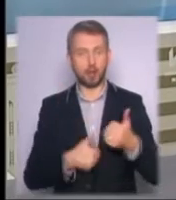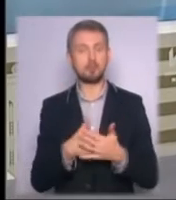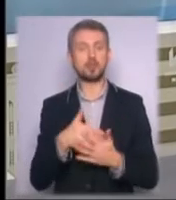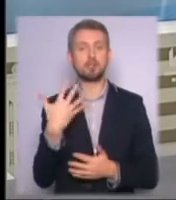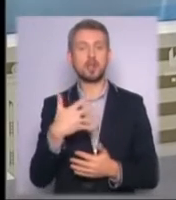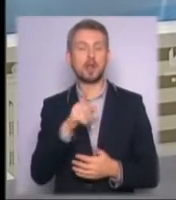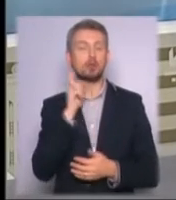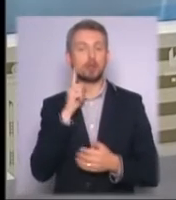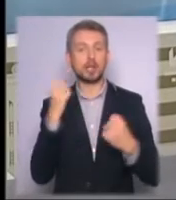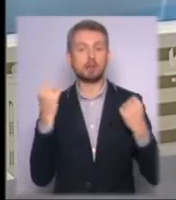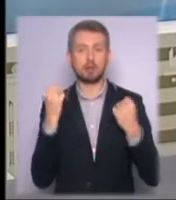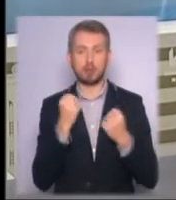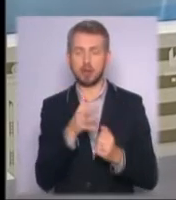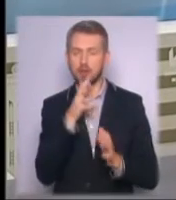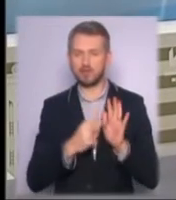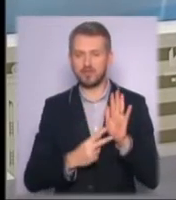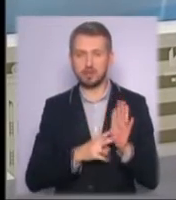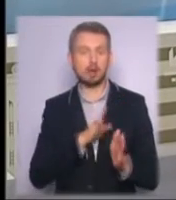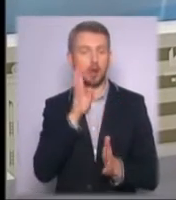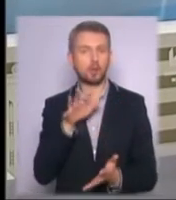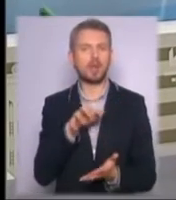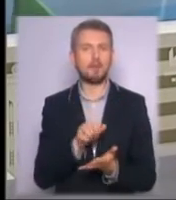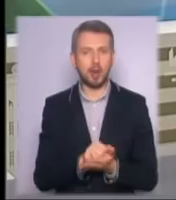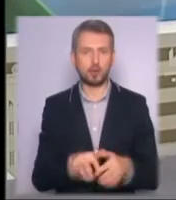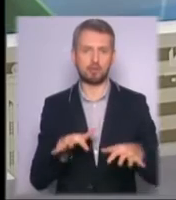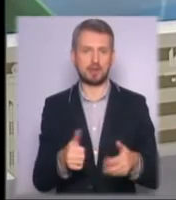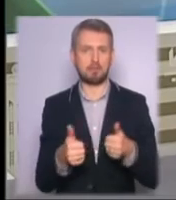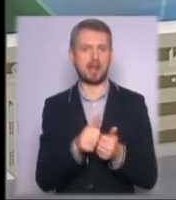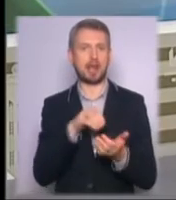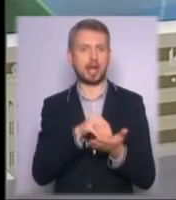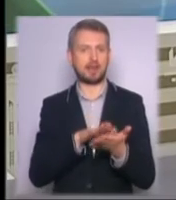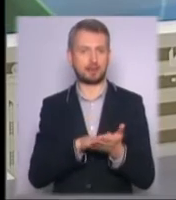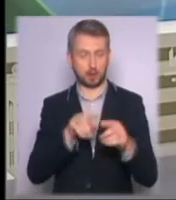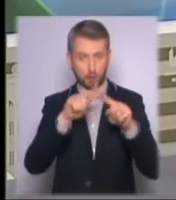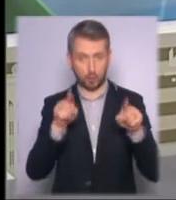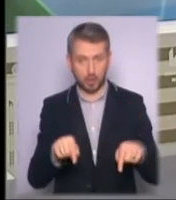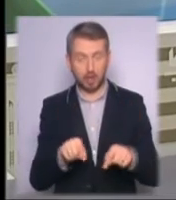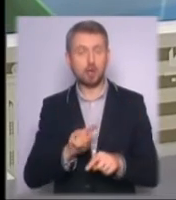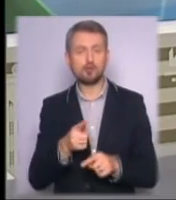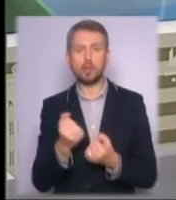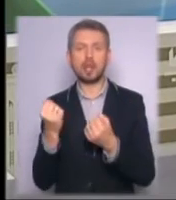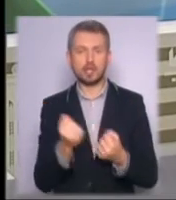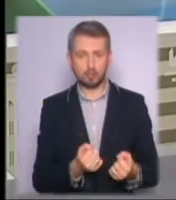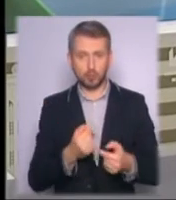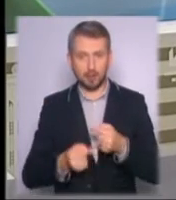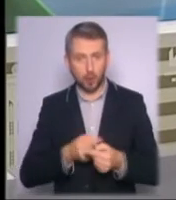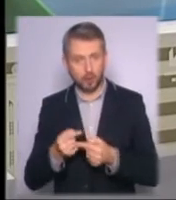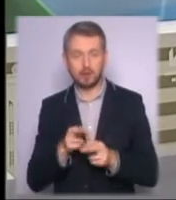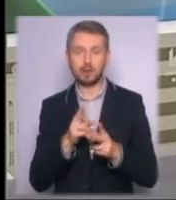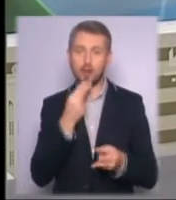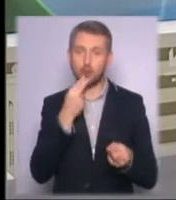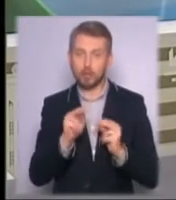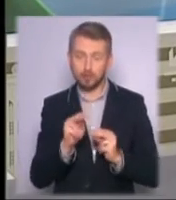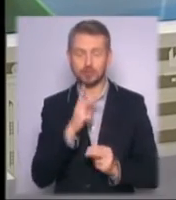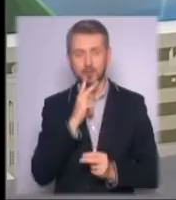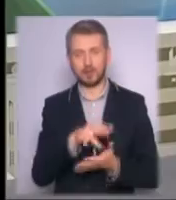7-ї ранку займають місце біля реєстратури. Чому затримується процес та чи планують поліпшити такий сервіс, довідувалась Олександра